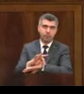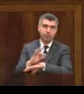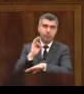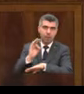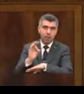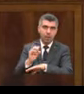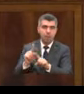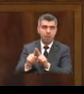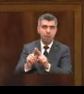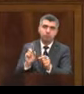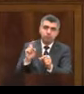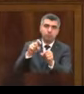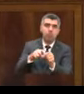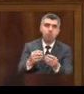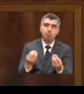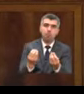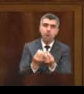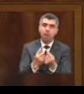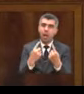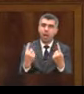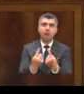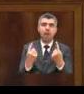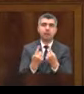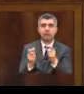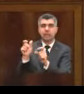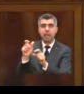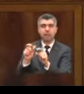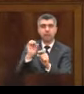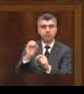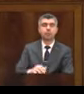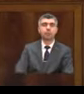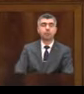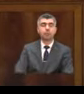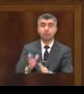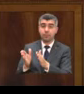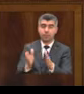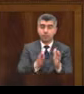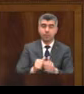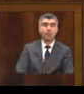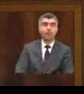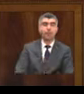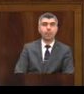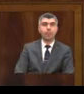إطار إدماجهم ويعني في الوظيفة العمومية. كذلك يعني نعتبر أن